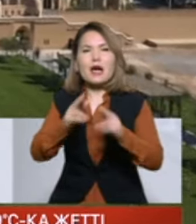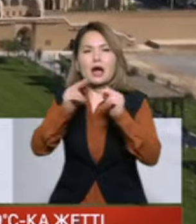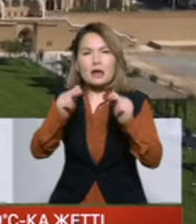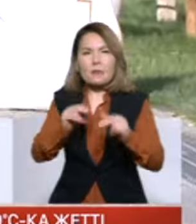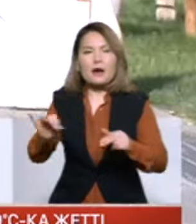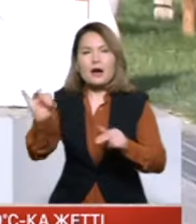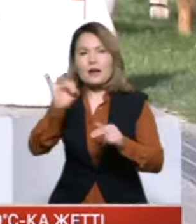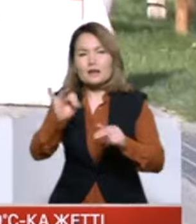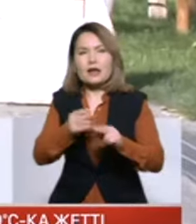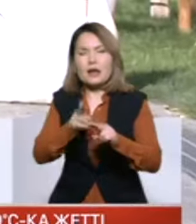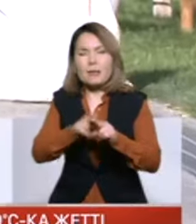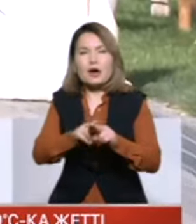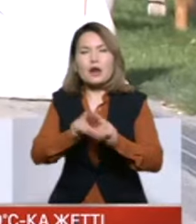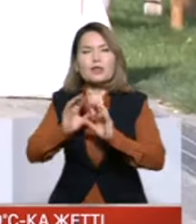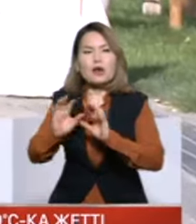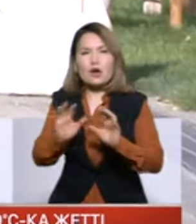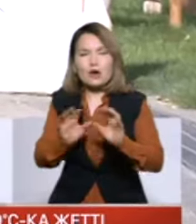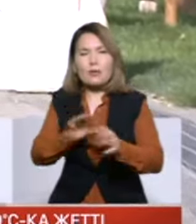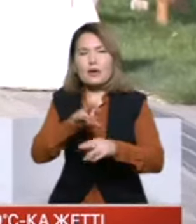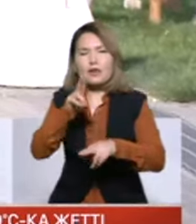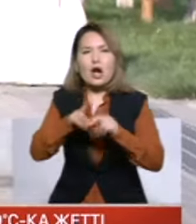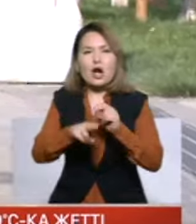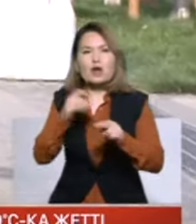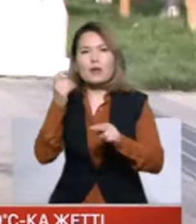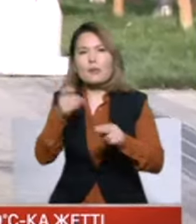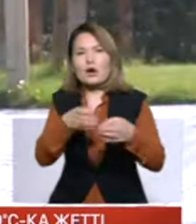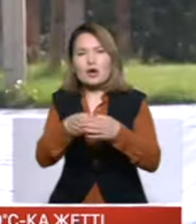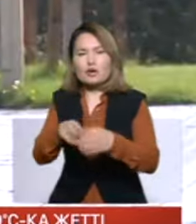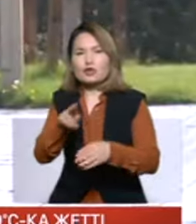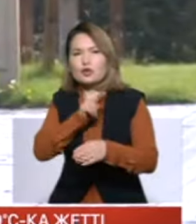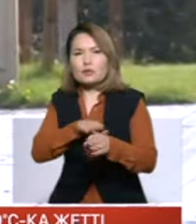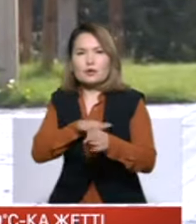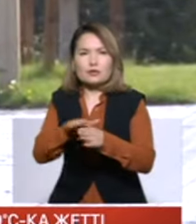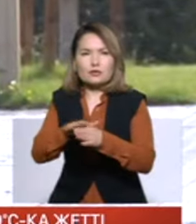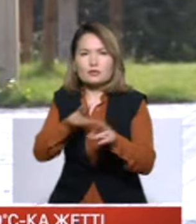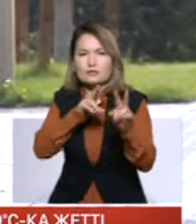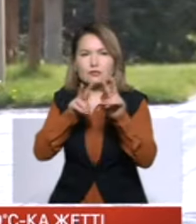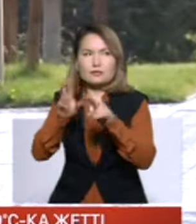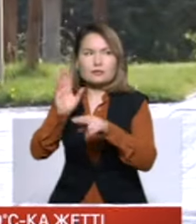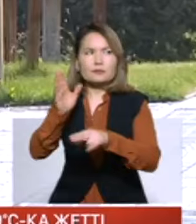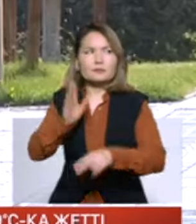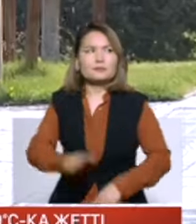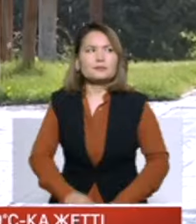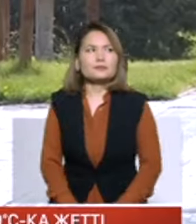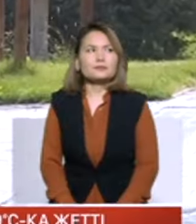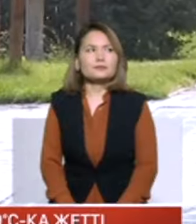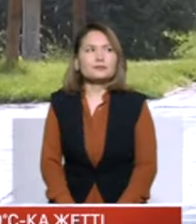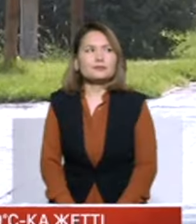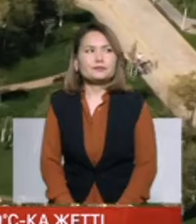объектілерге қауіп төндіретін құрылыс шаруашылық қызметті жүргізуге тыйым салынбақ.